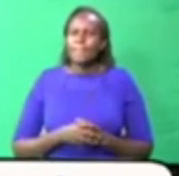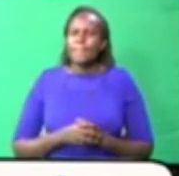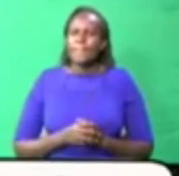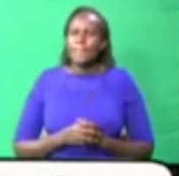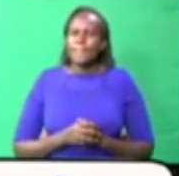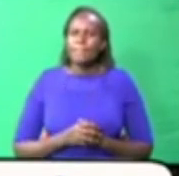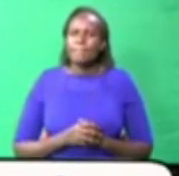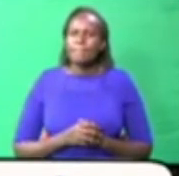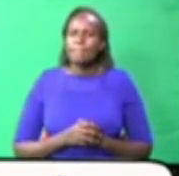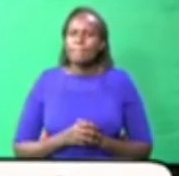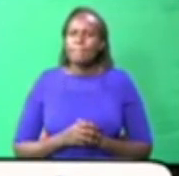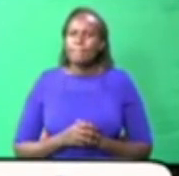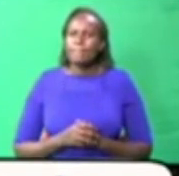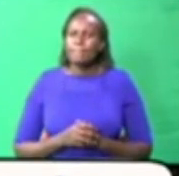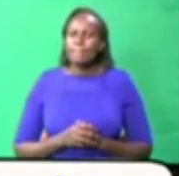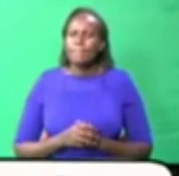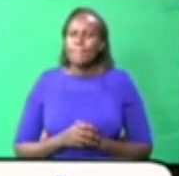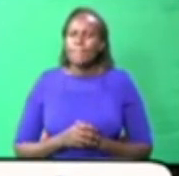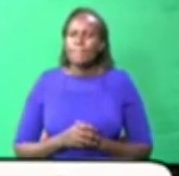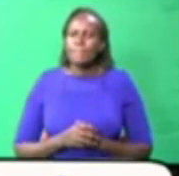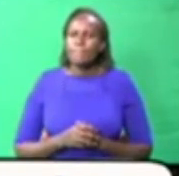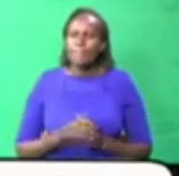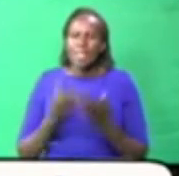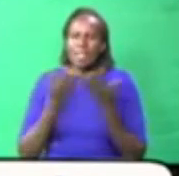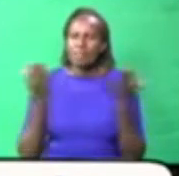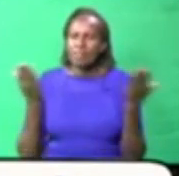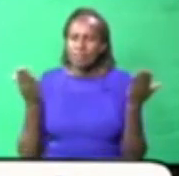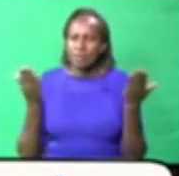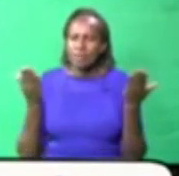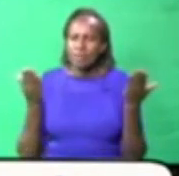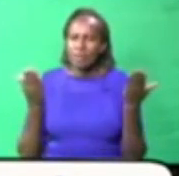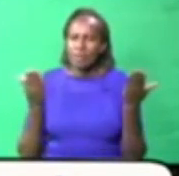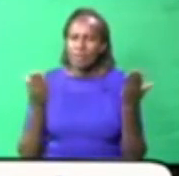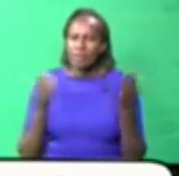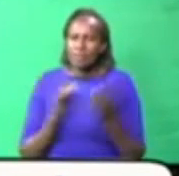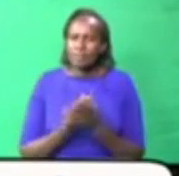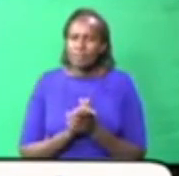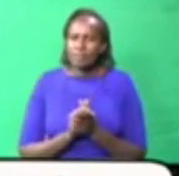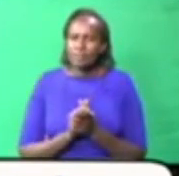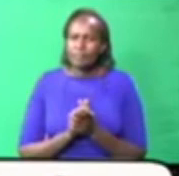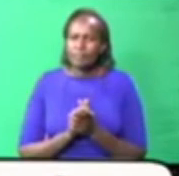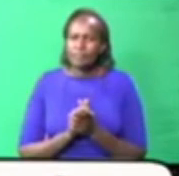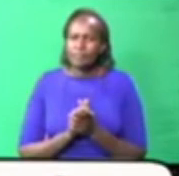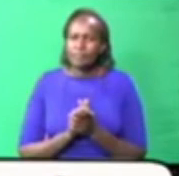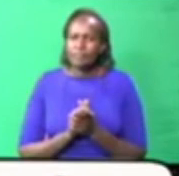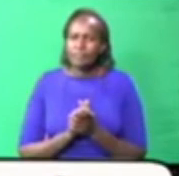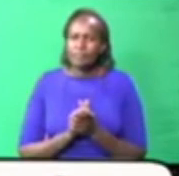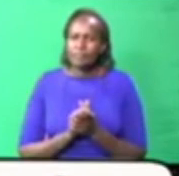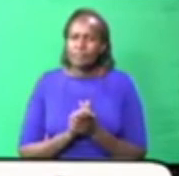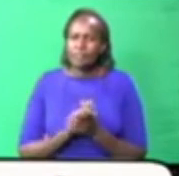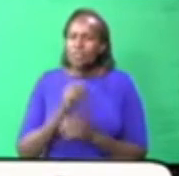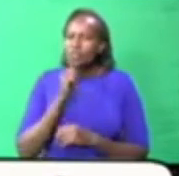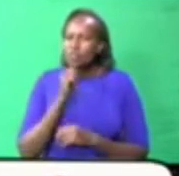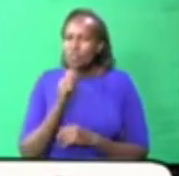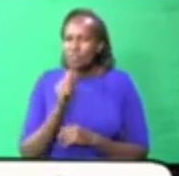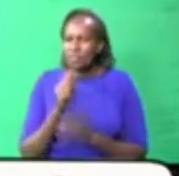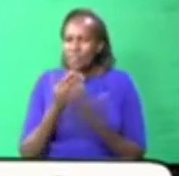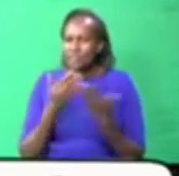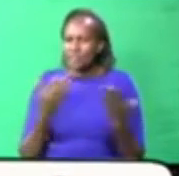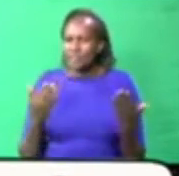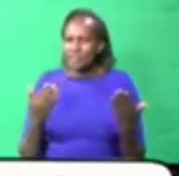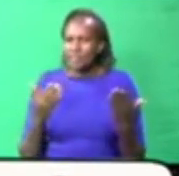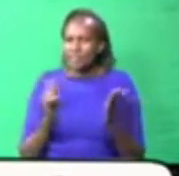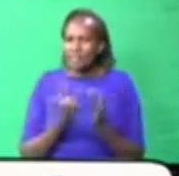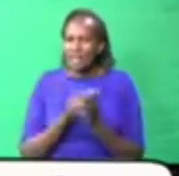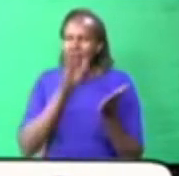Hii ni jambo ambalo liko kwa social media, liko kwa every mainstream media, kwa gazeti zetu. Kwa hivyo si jambo ambalo ni